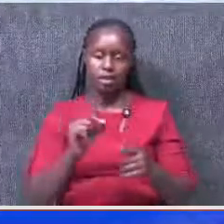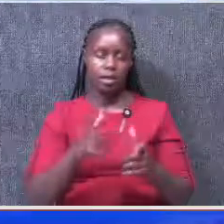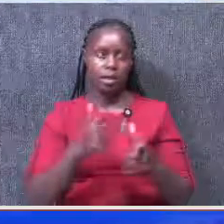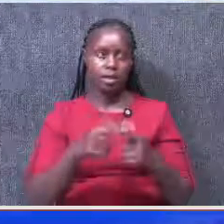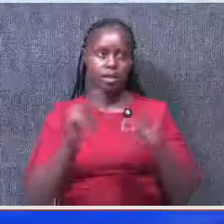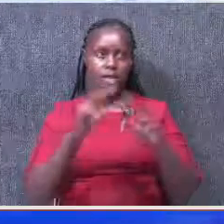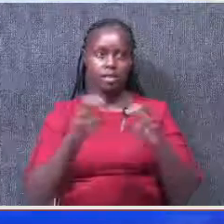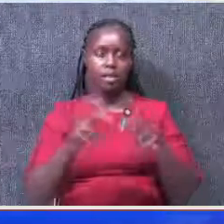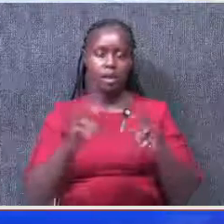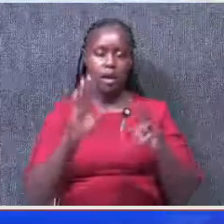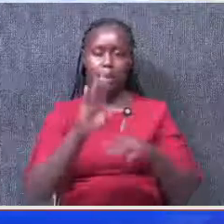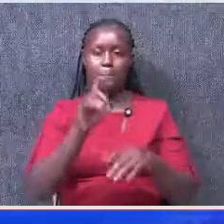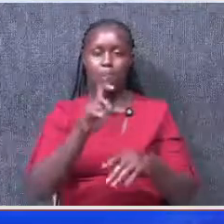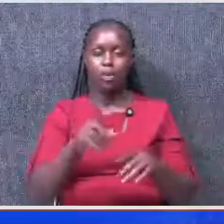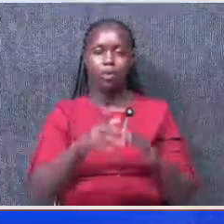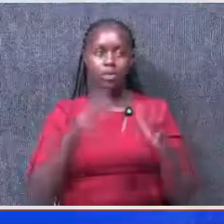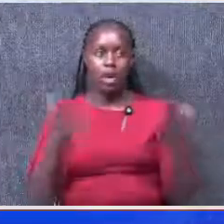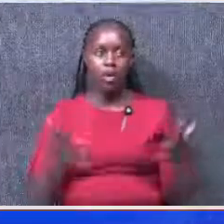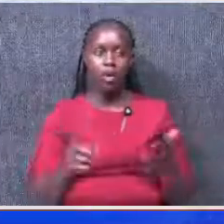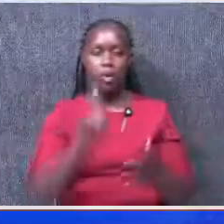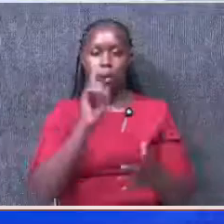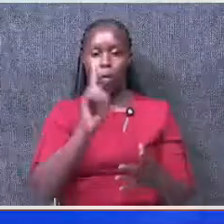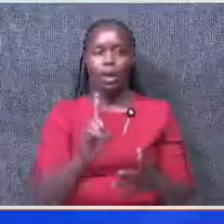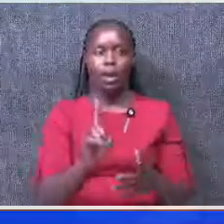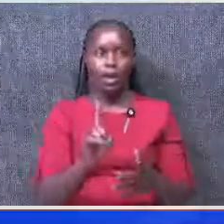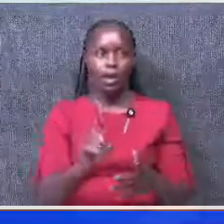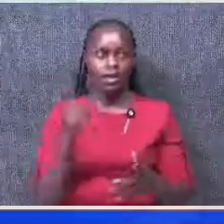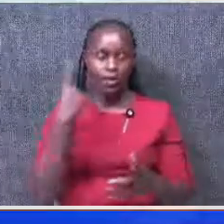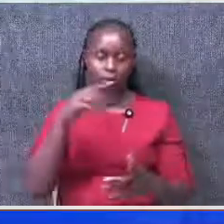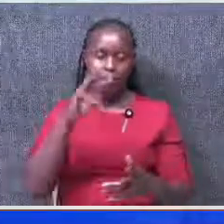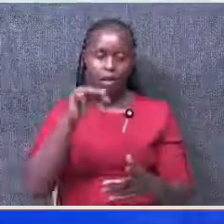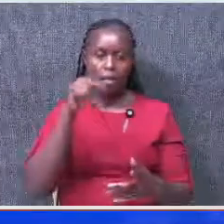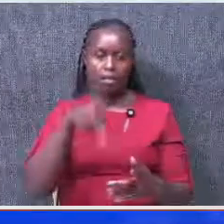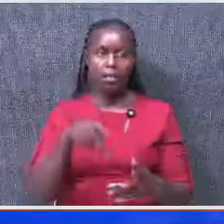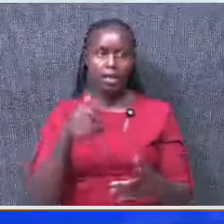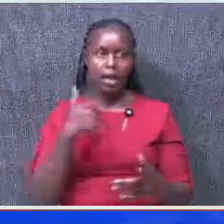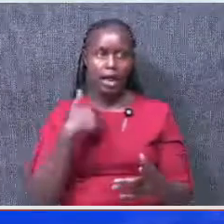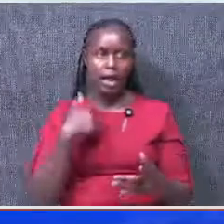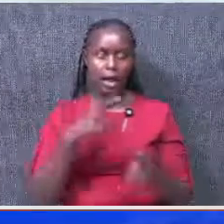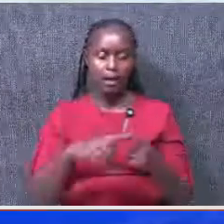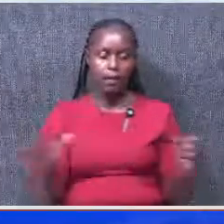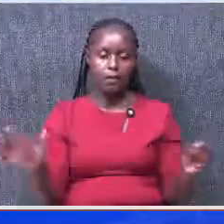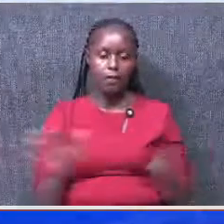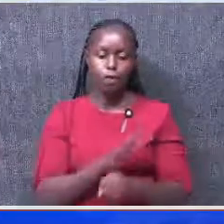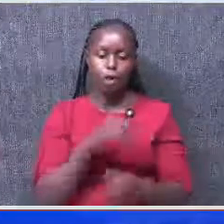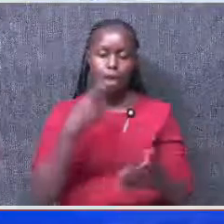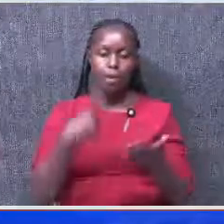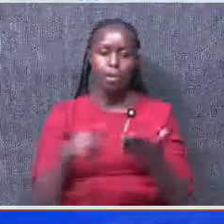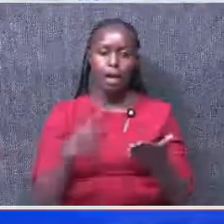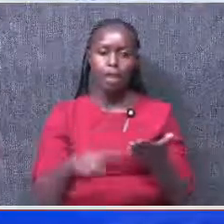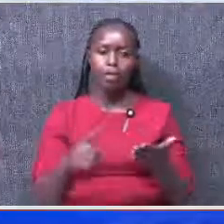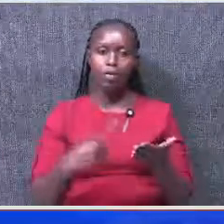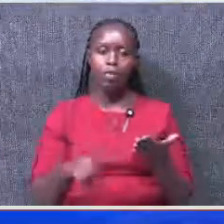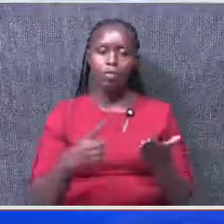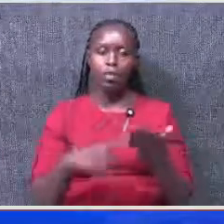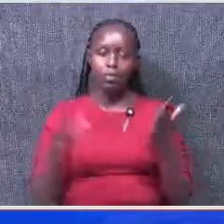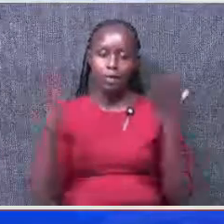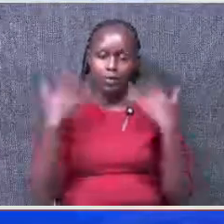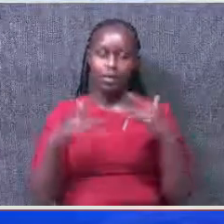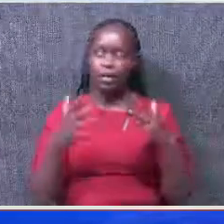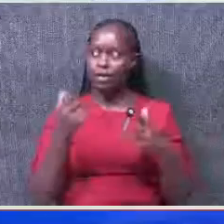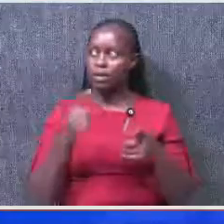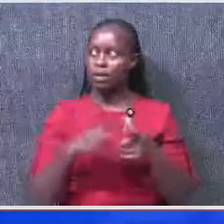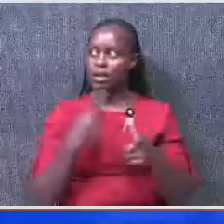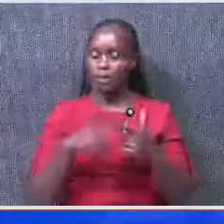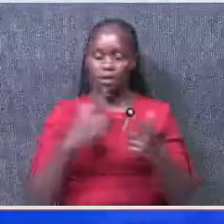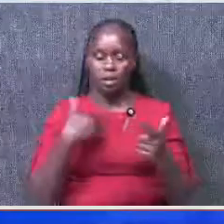wakaangalia box penye sinaka. Moja ya MP ilikuwa imejaa hizo makaratasi zenye zimefutiwa. Sasa